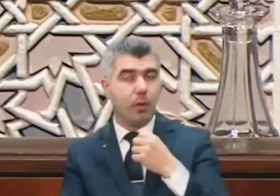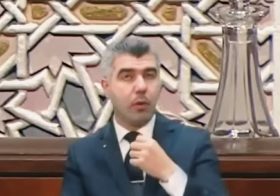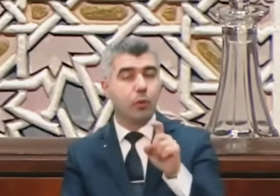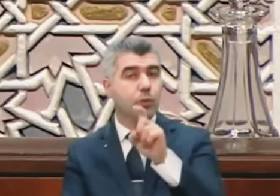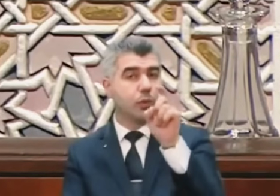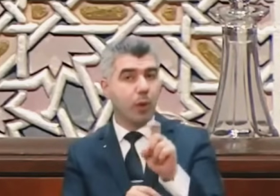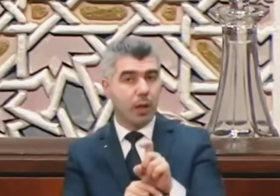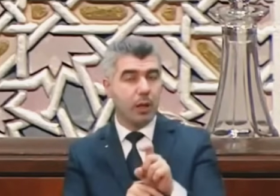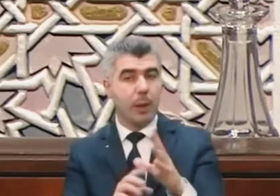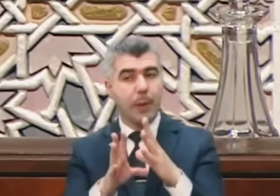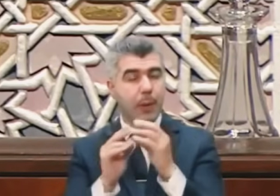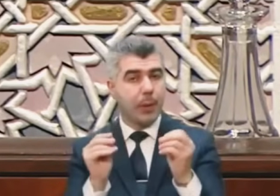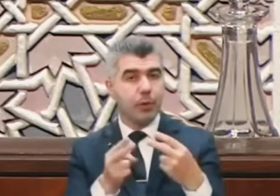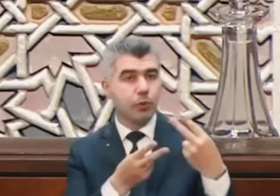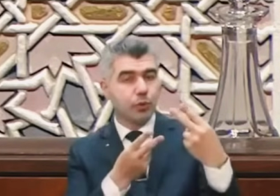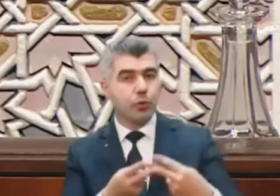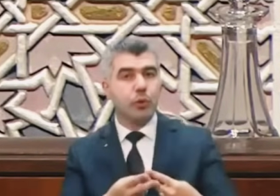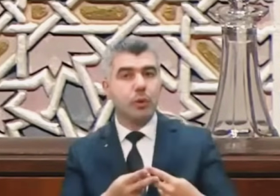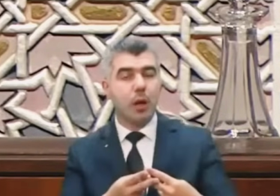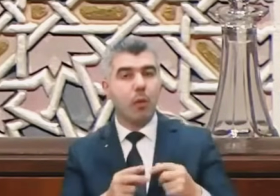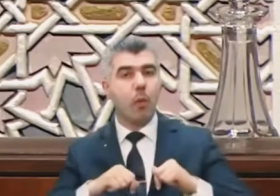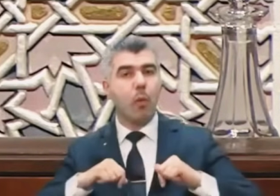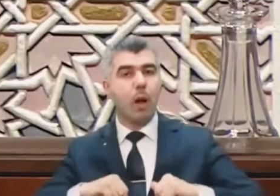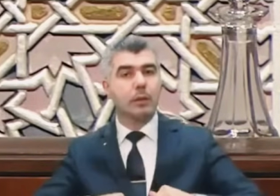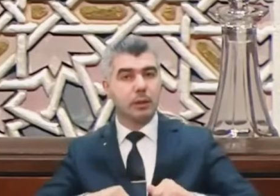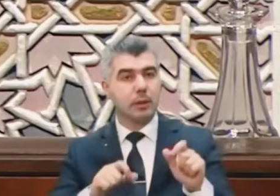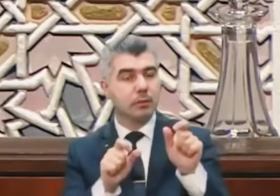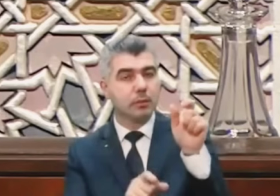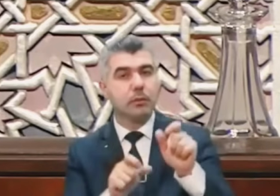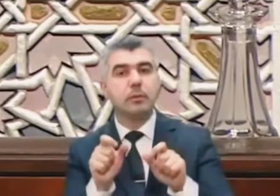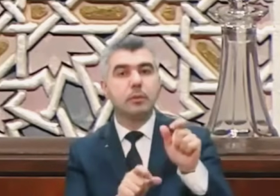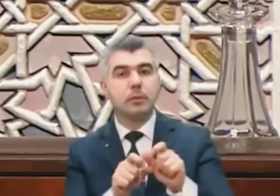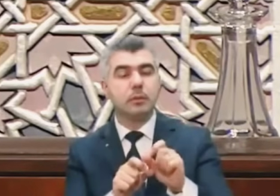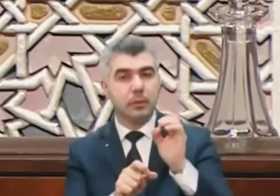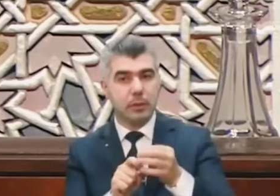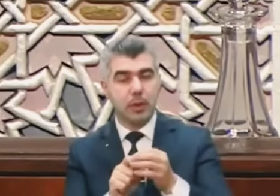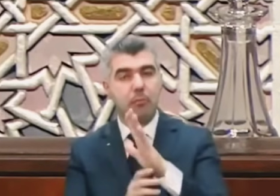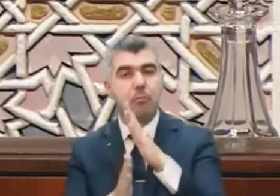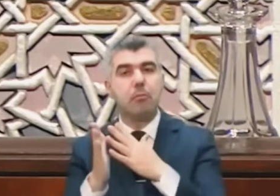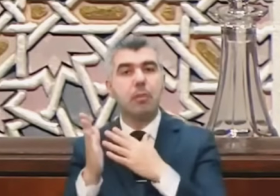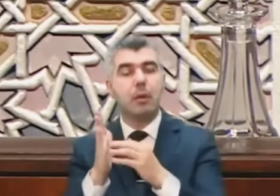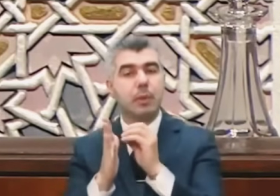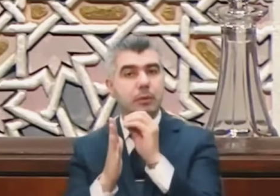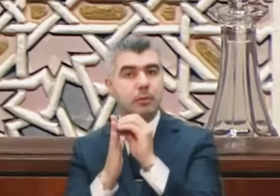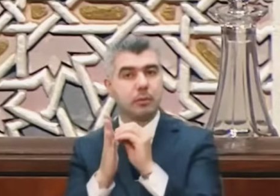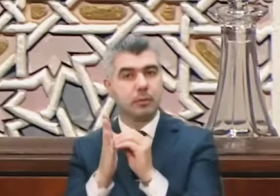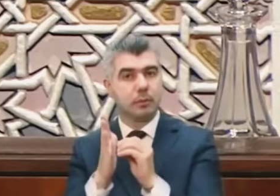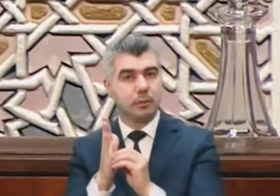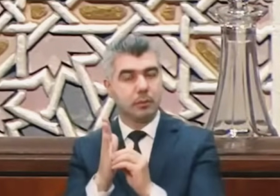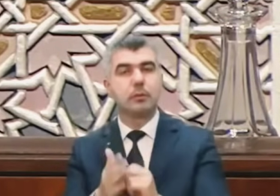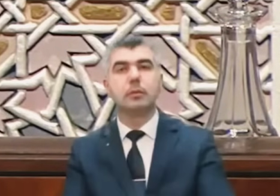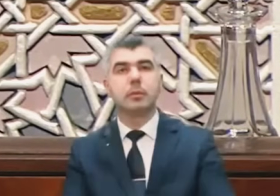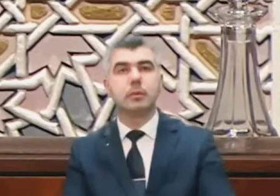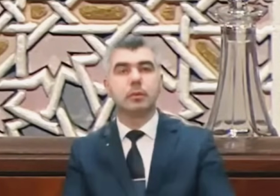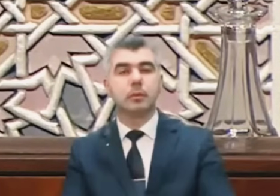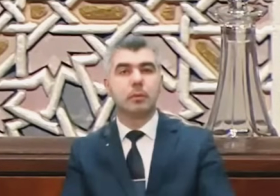فيما يخص غياب بعض السادة الوزراء المبرمجين في